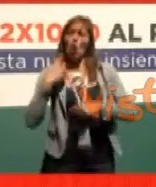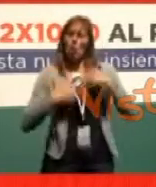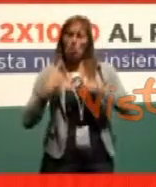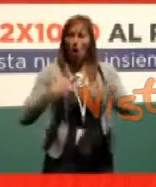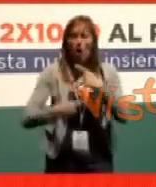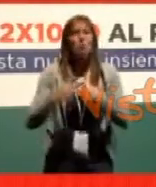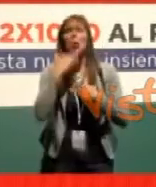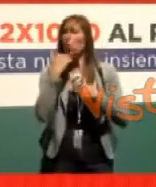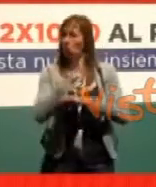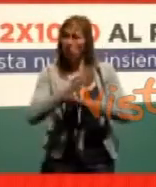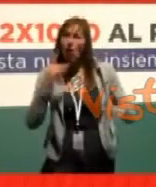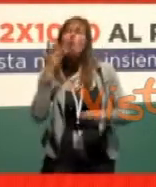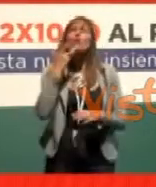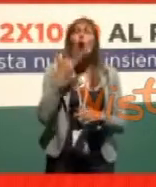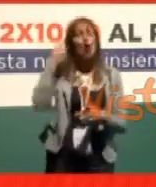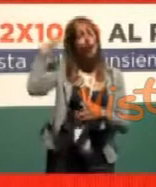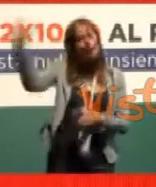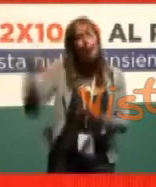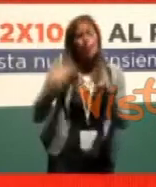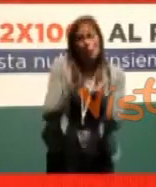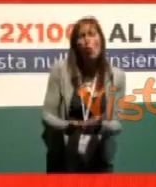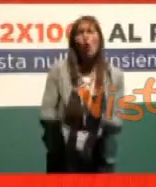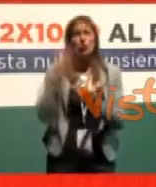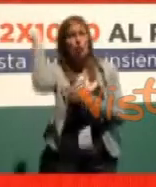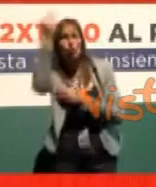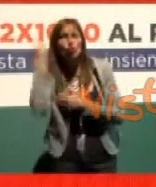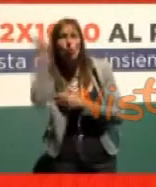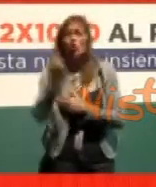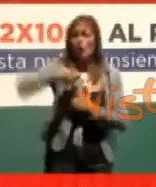le proposte, vuole le idee, vuole i sogni, vuole che siamo più capaci di prima di coinvolgere gli altri.